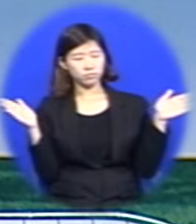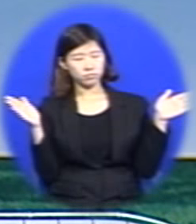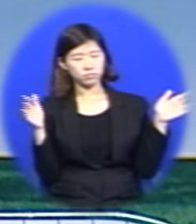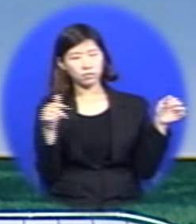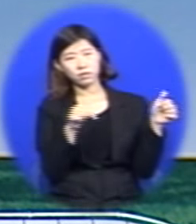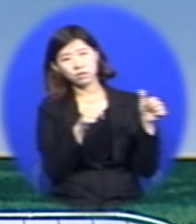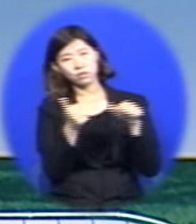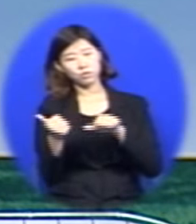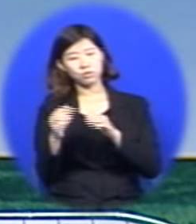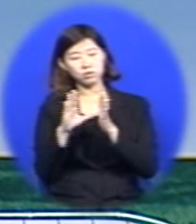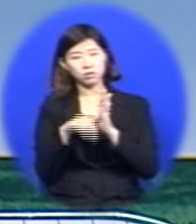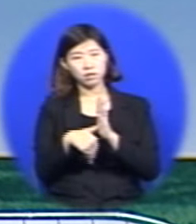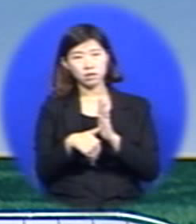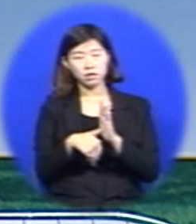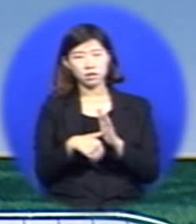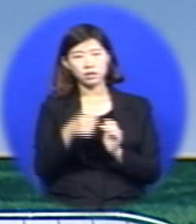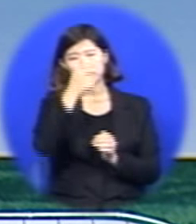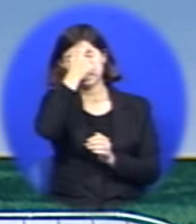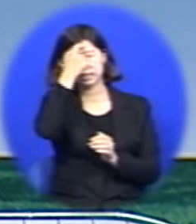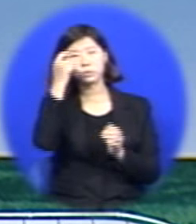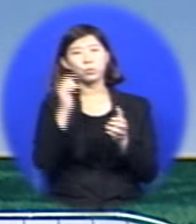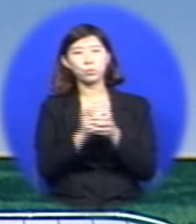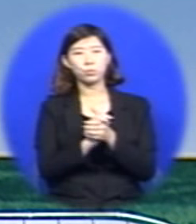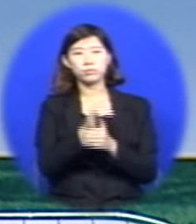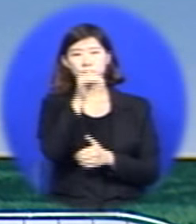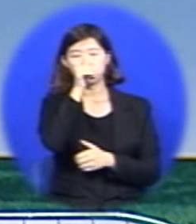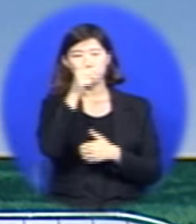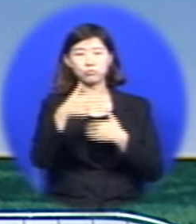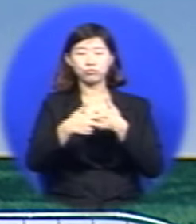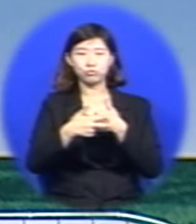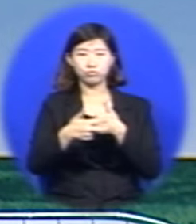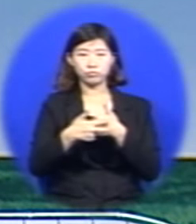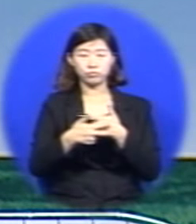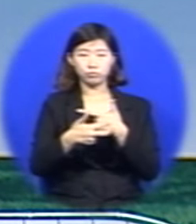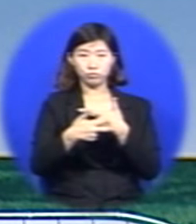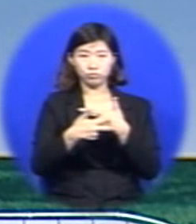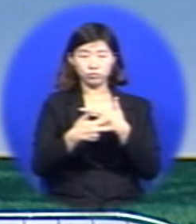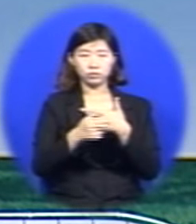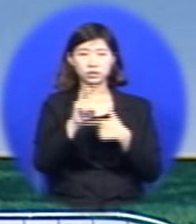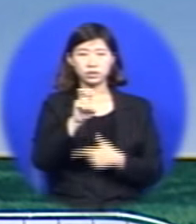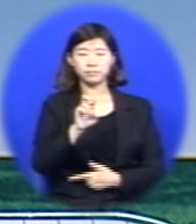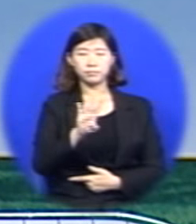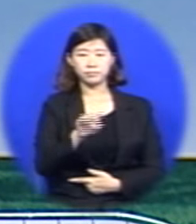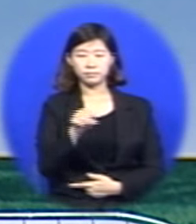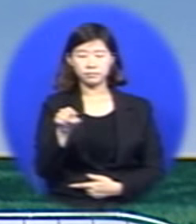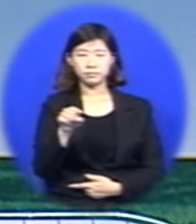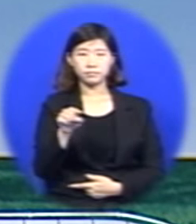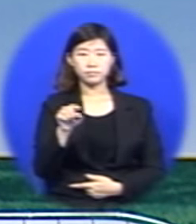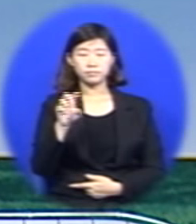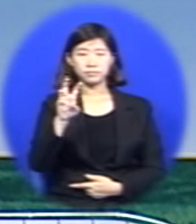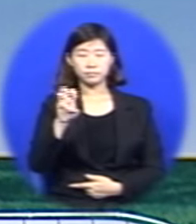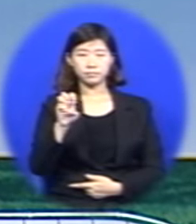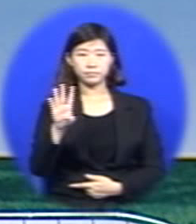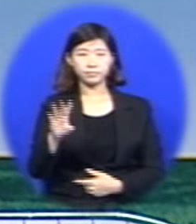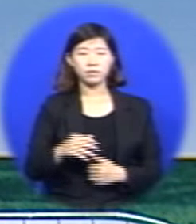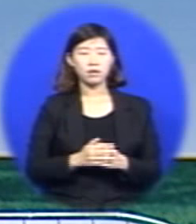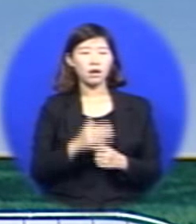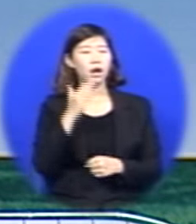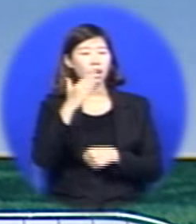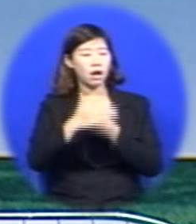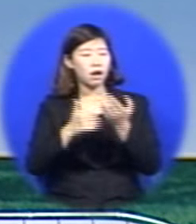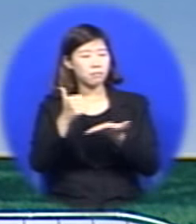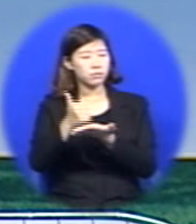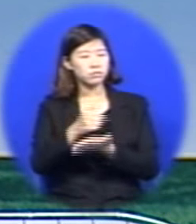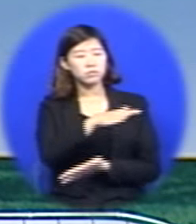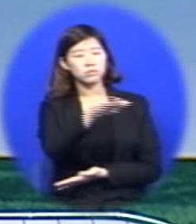이렇게 기도하셨어요. 누가복음 23장 34절에 아버지 저들을 사하여 주옵소서. 자기들이 하는 것을